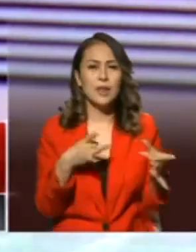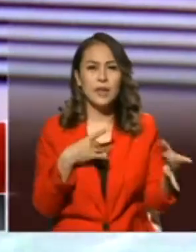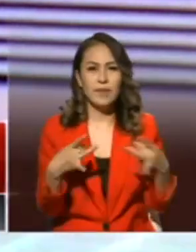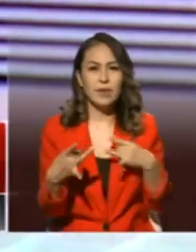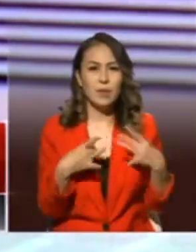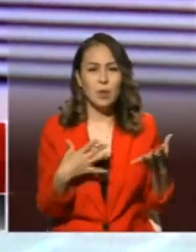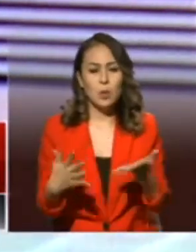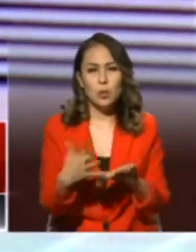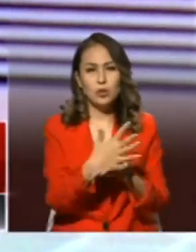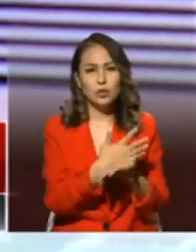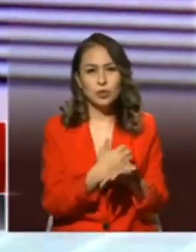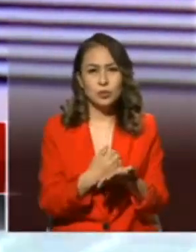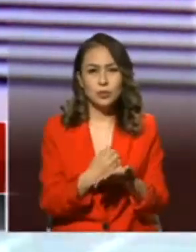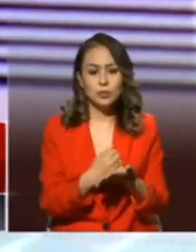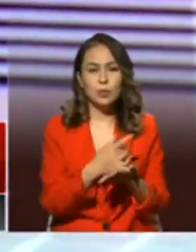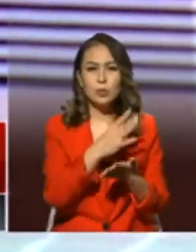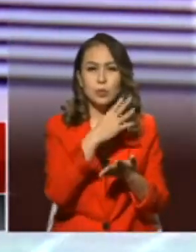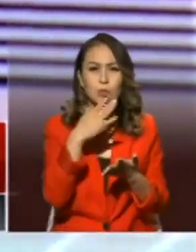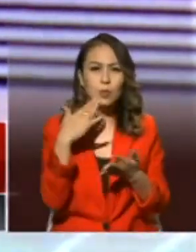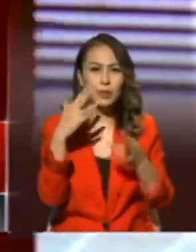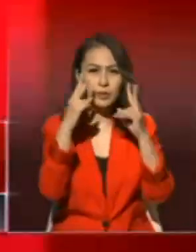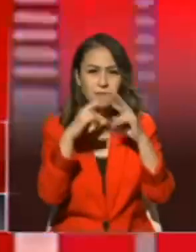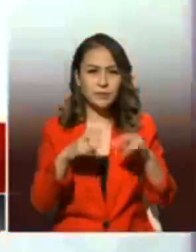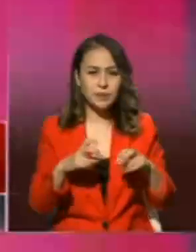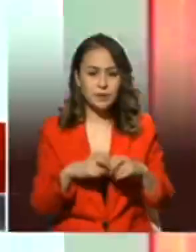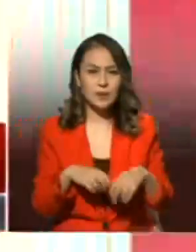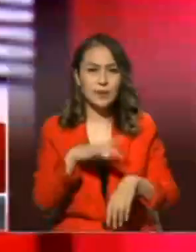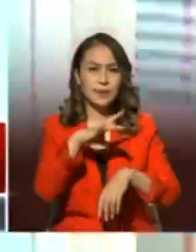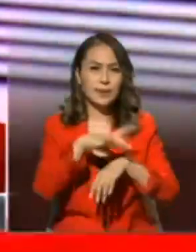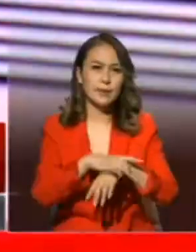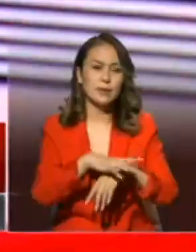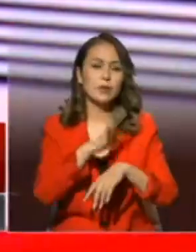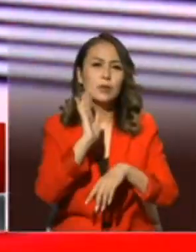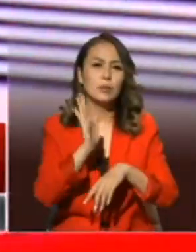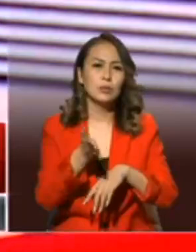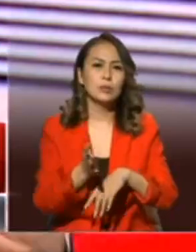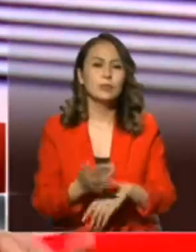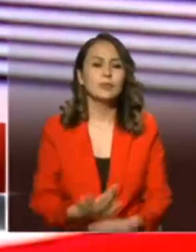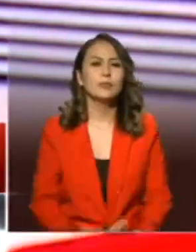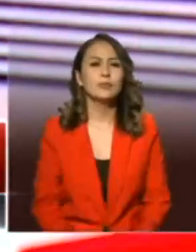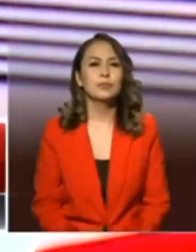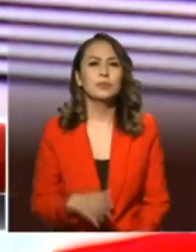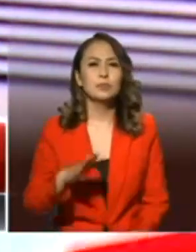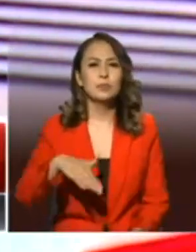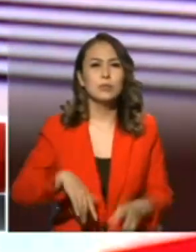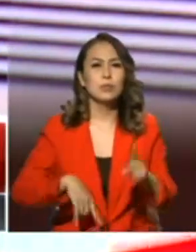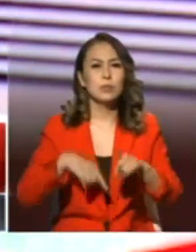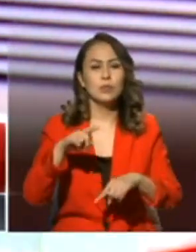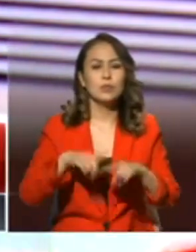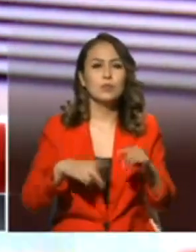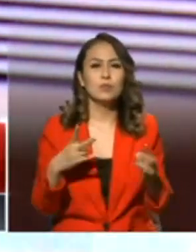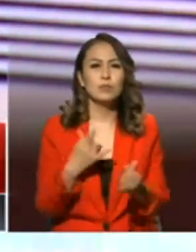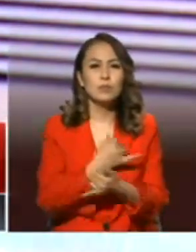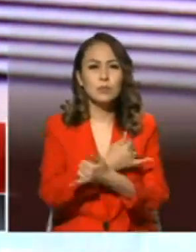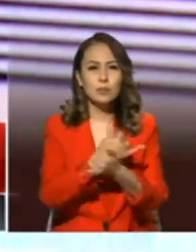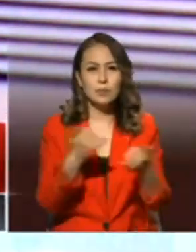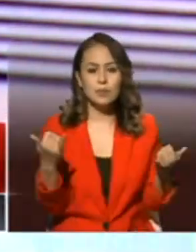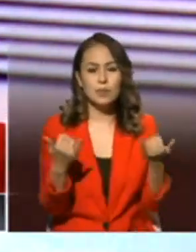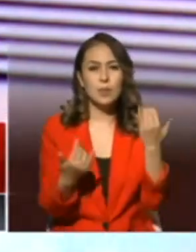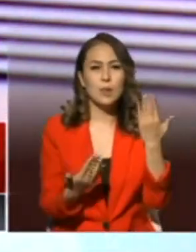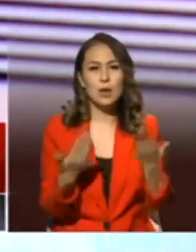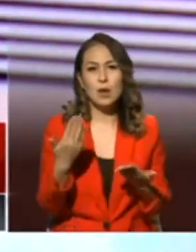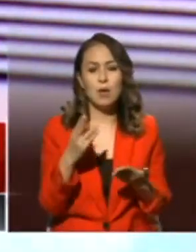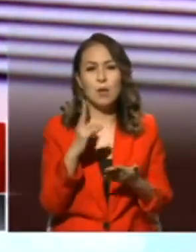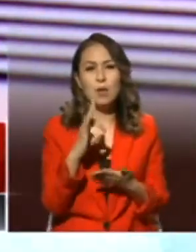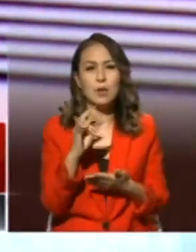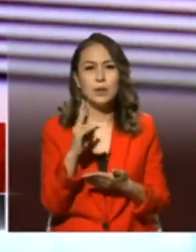жинайды, көптеген зерттеулер жүргізеді, дәлелдейді, ми өлімі қойылды. Сосын ол туысқандарына жеткізу керек. Ал